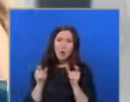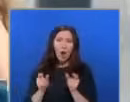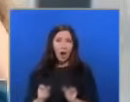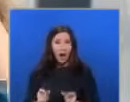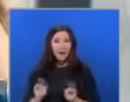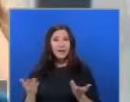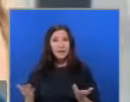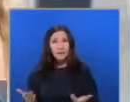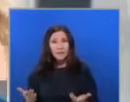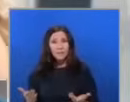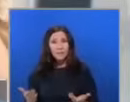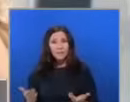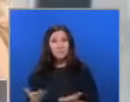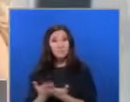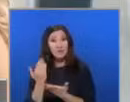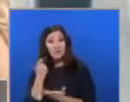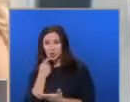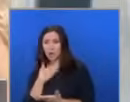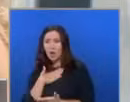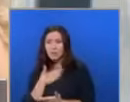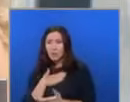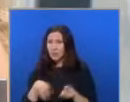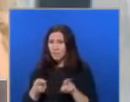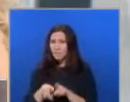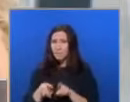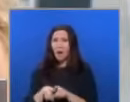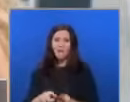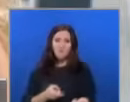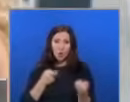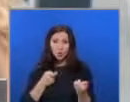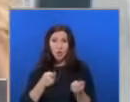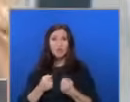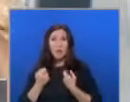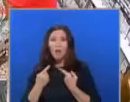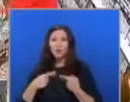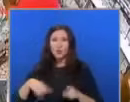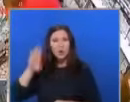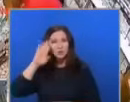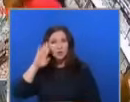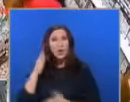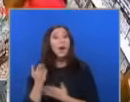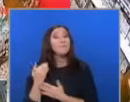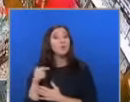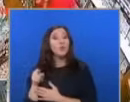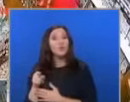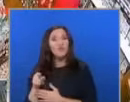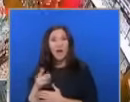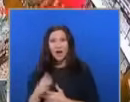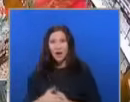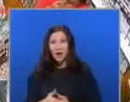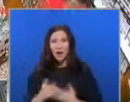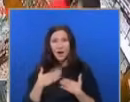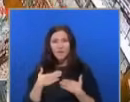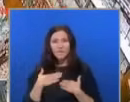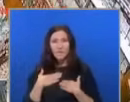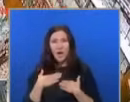В предишна година имахме пак въоръжена заплаха на друга служителка. Преди той пък в